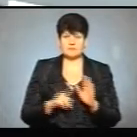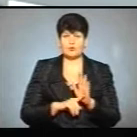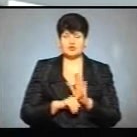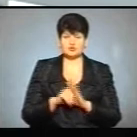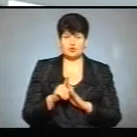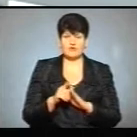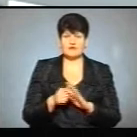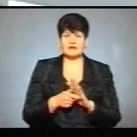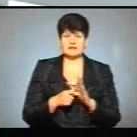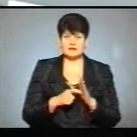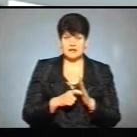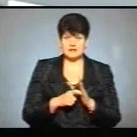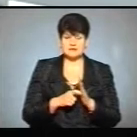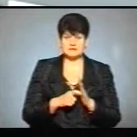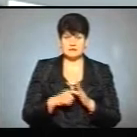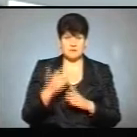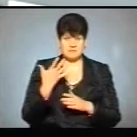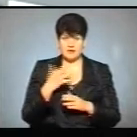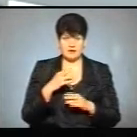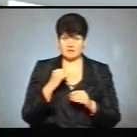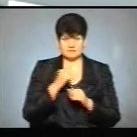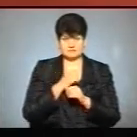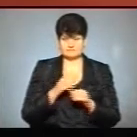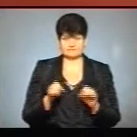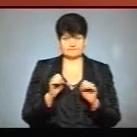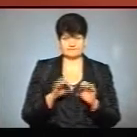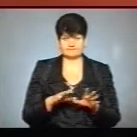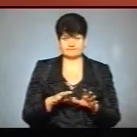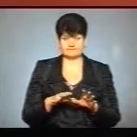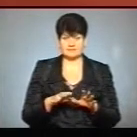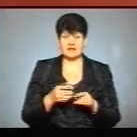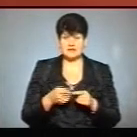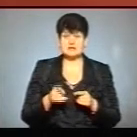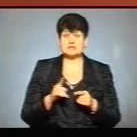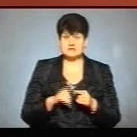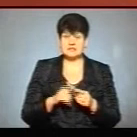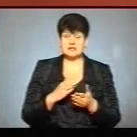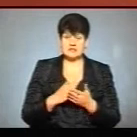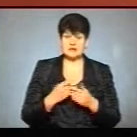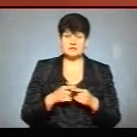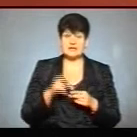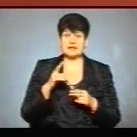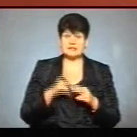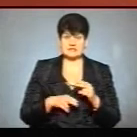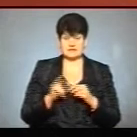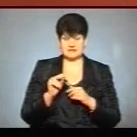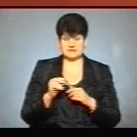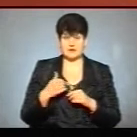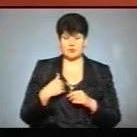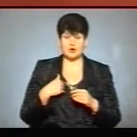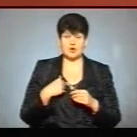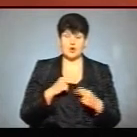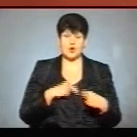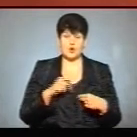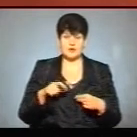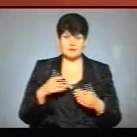початкових класів у нас сертифіковані. П'ять не пройшли, так? П'ять не пройшли, так. Власне, це є ота остаточна цифра. Мої колеги